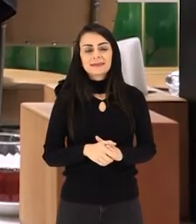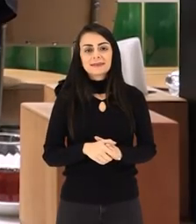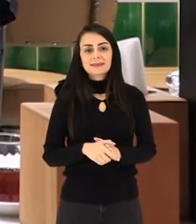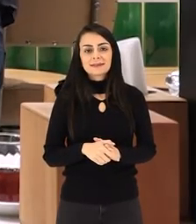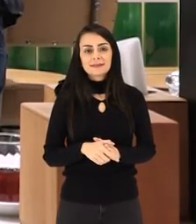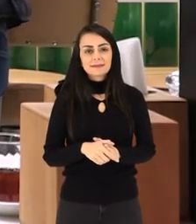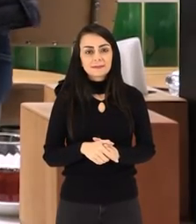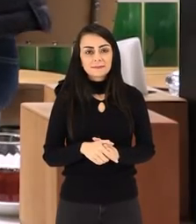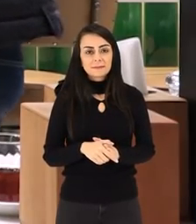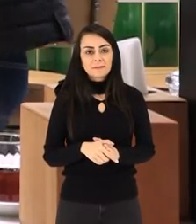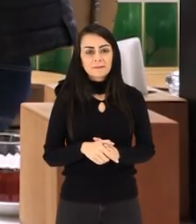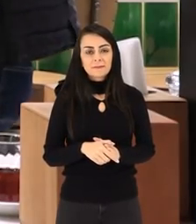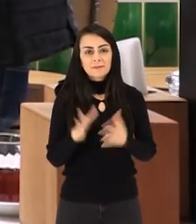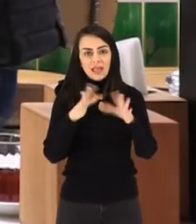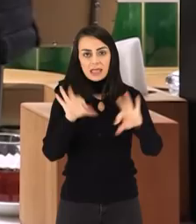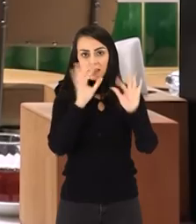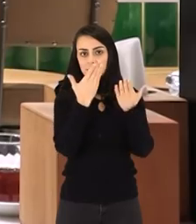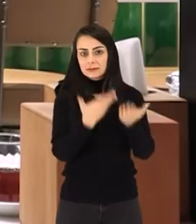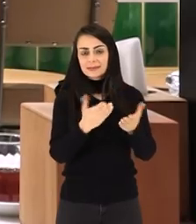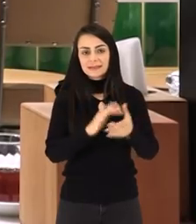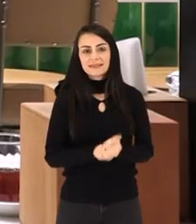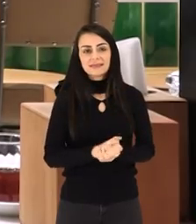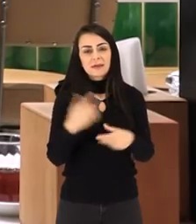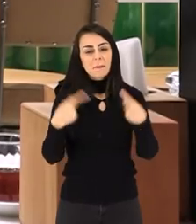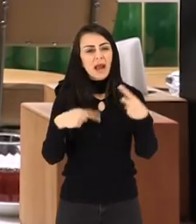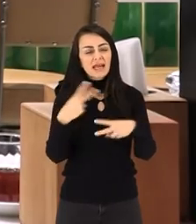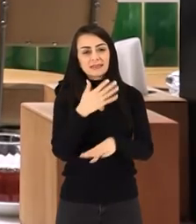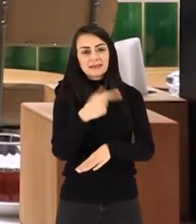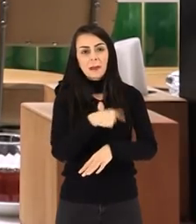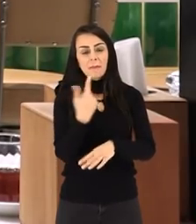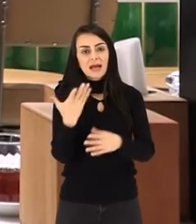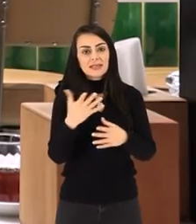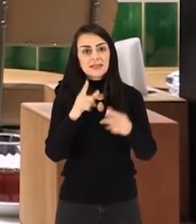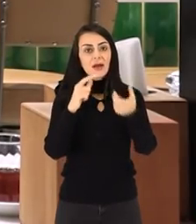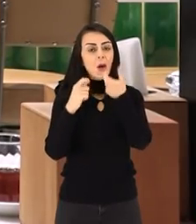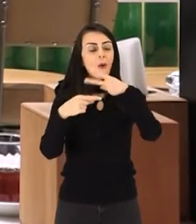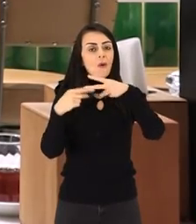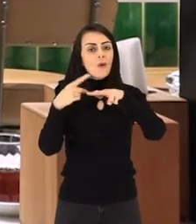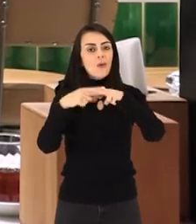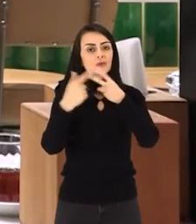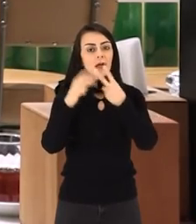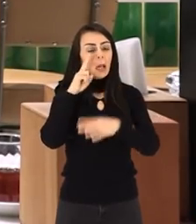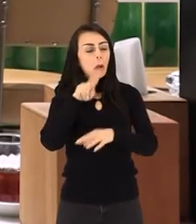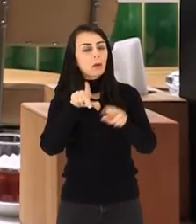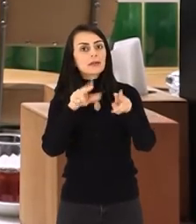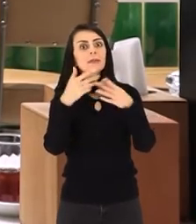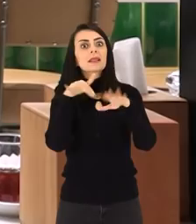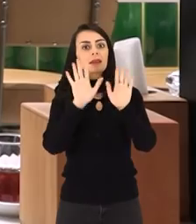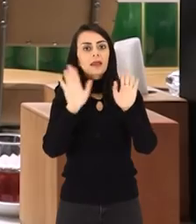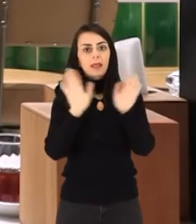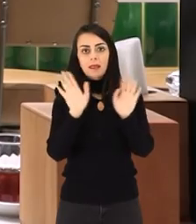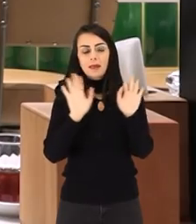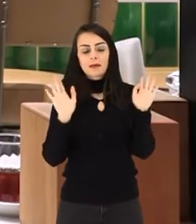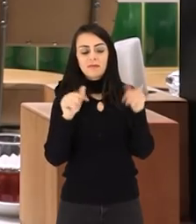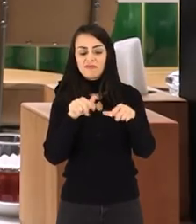Ne? Hazır. Şimdi bazı şeyler Ebru uzaydan göründüğü gibi değil. Evet,